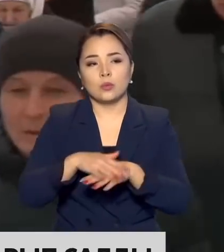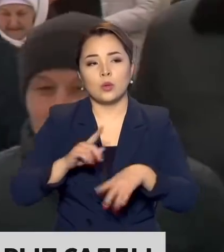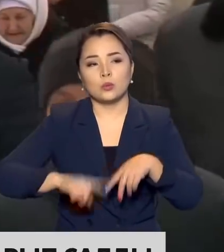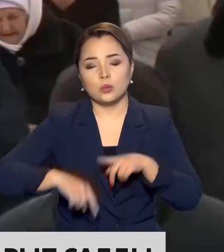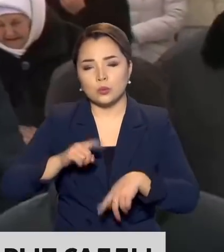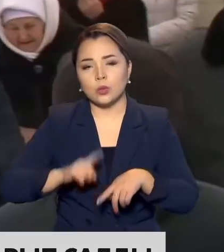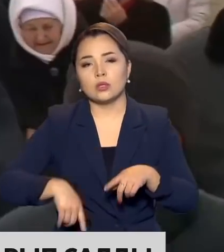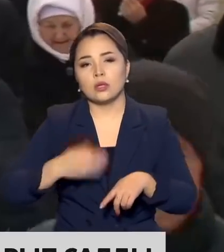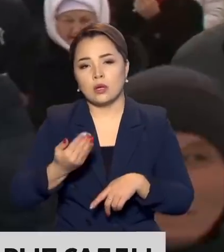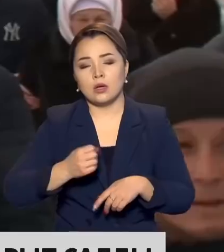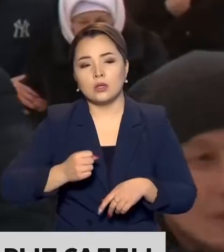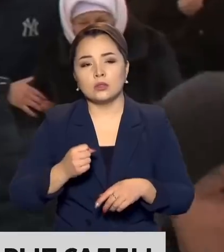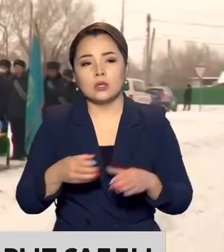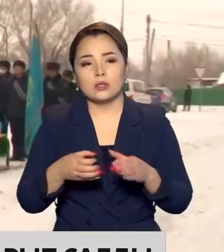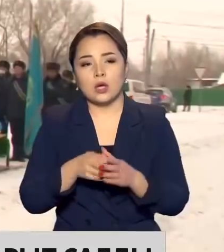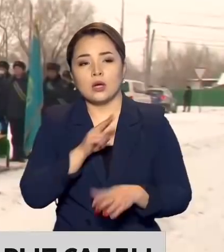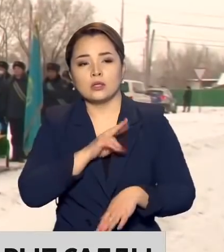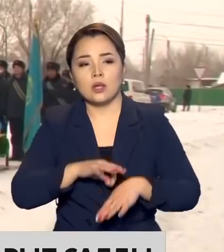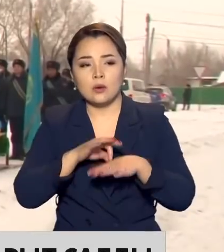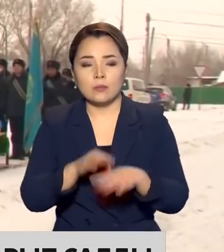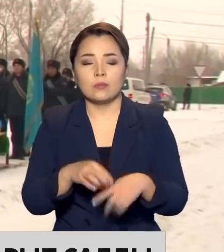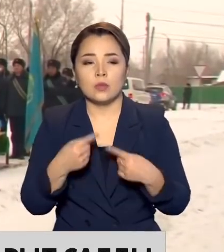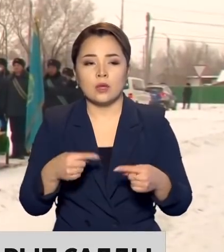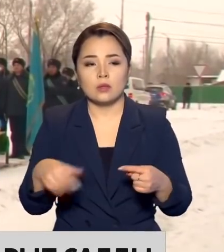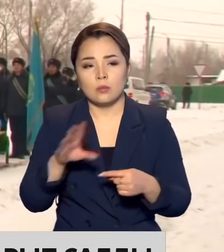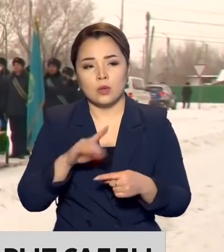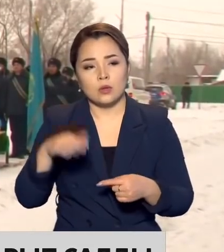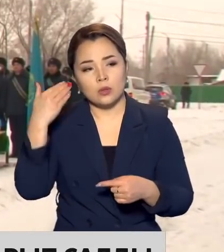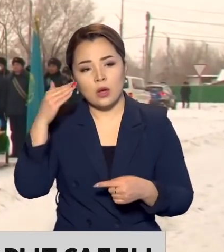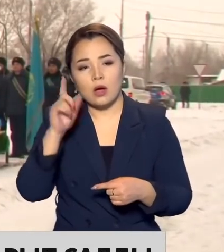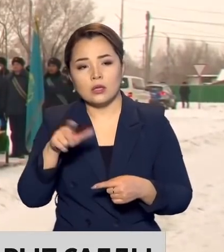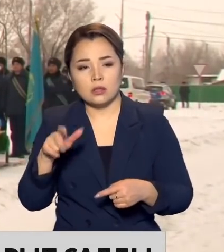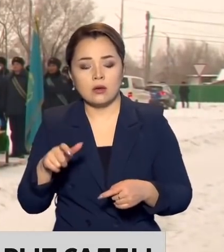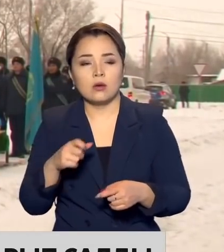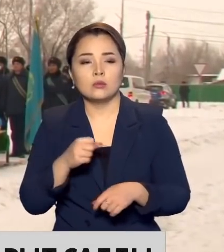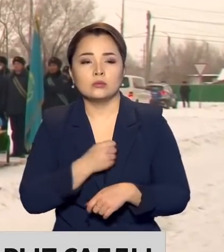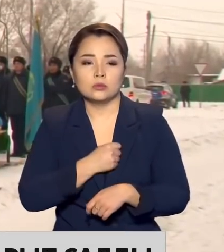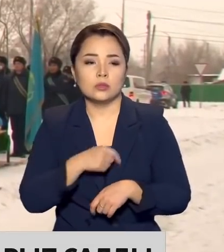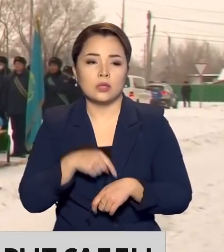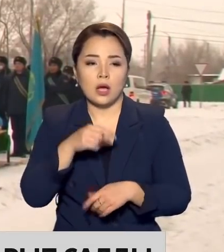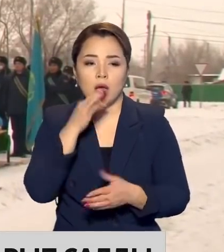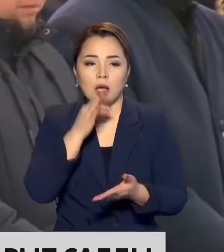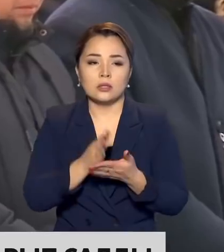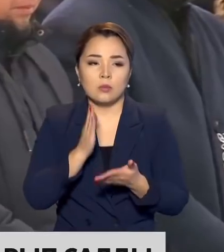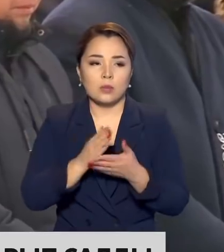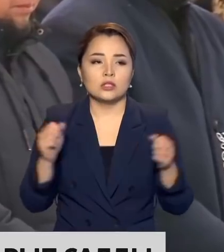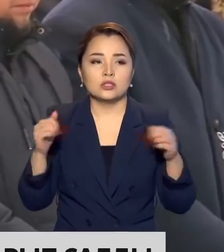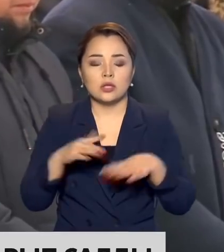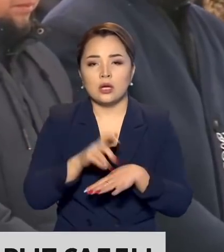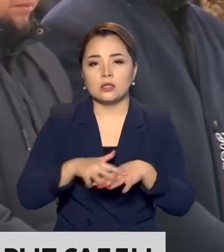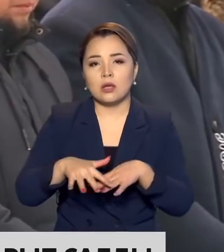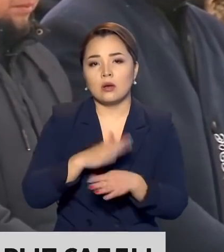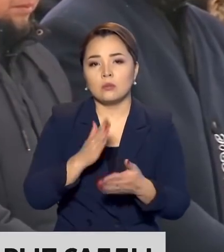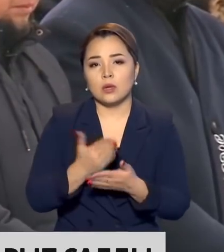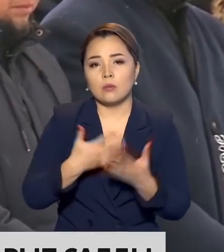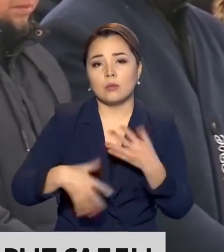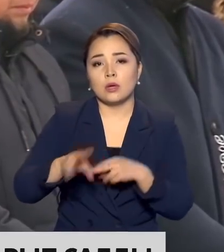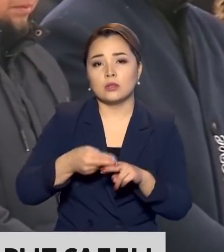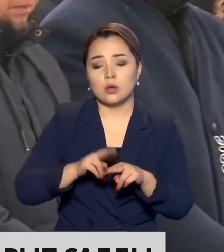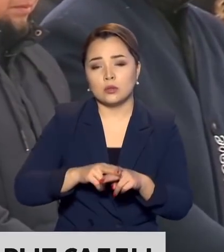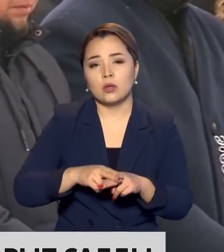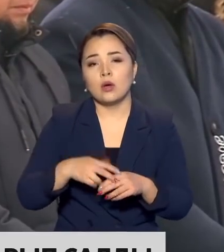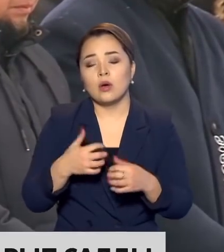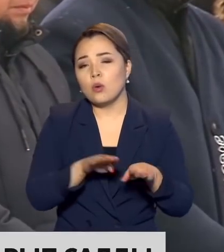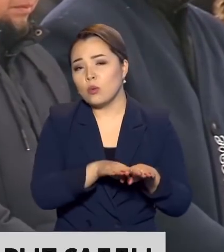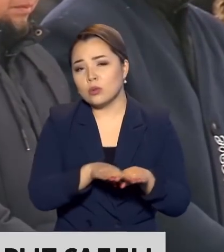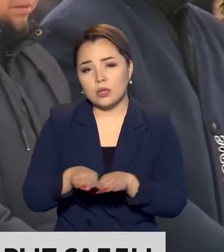туыс әріптестермен жақын жуықтан өзге оны танымайтындар да келіп көңілдерін білдірді. Жиналған жұрттың айтуынша, бұл бәріне ортақ